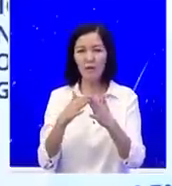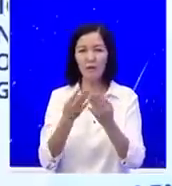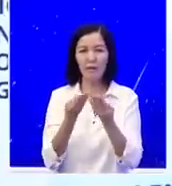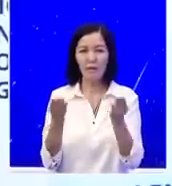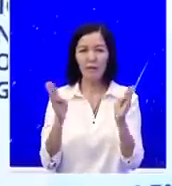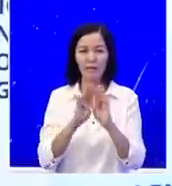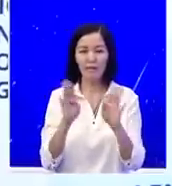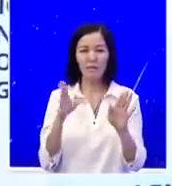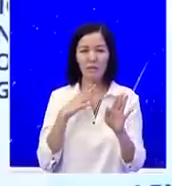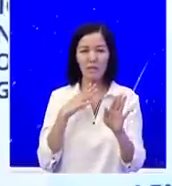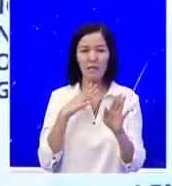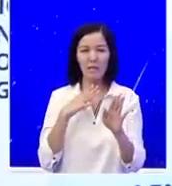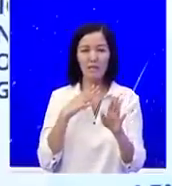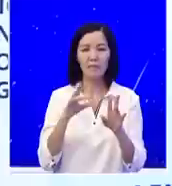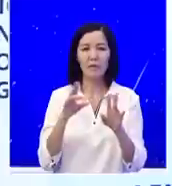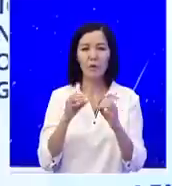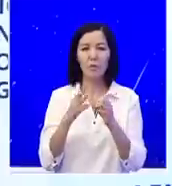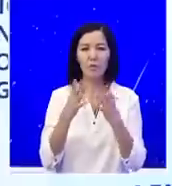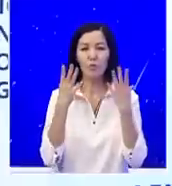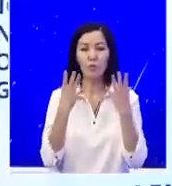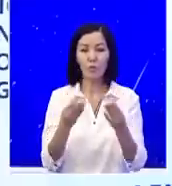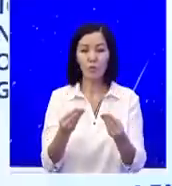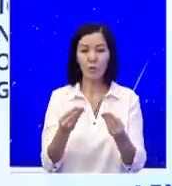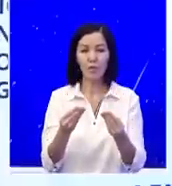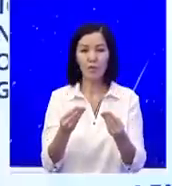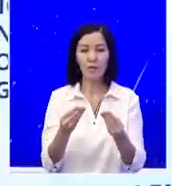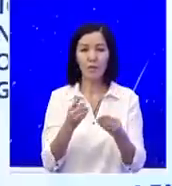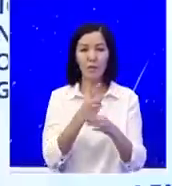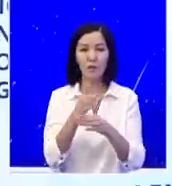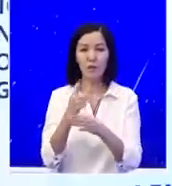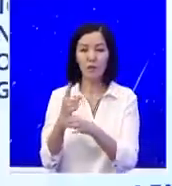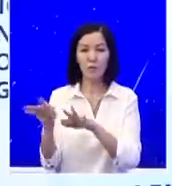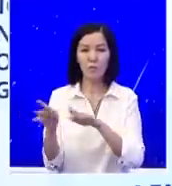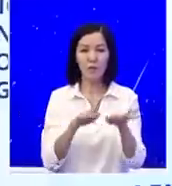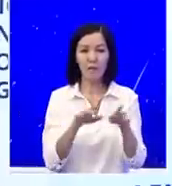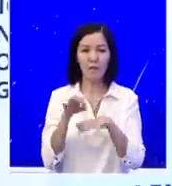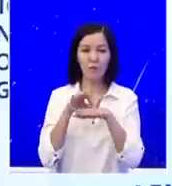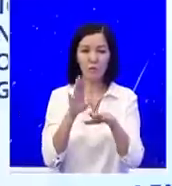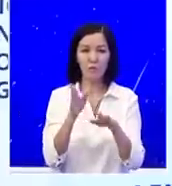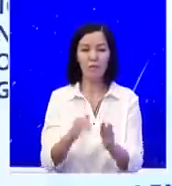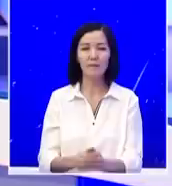карантин жарияланған. Демек 14 күн о жерде шектеу шаралары жүргізіледі.